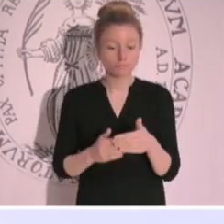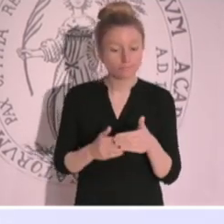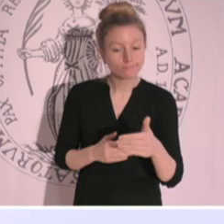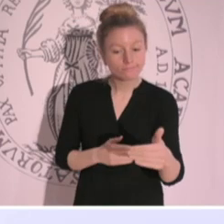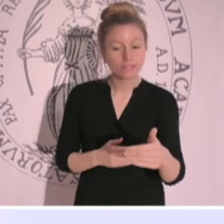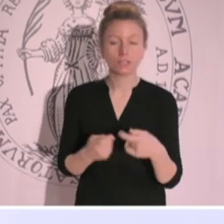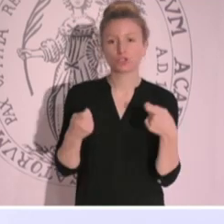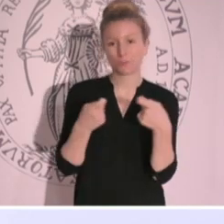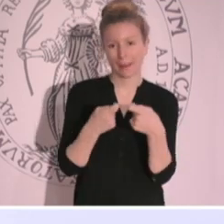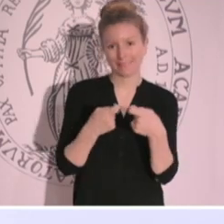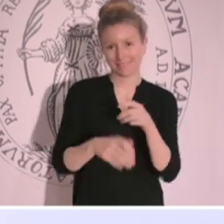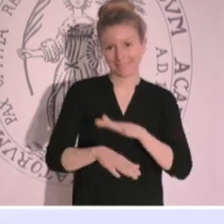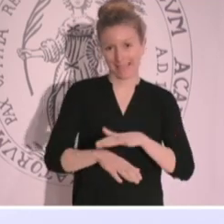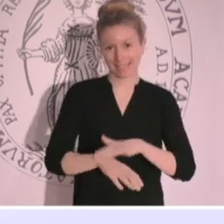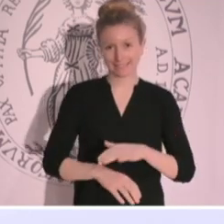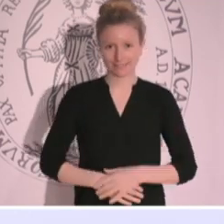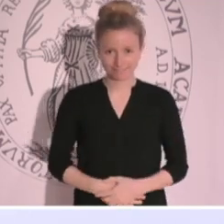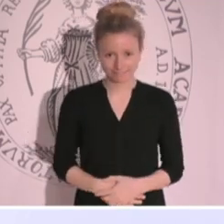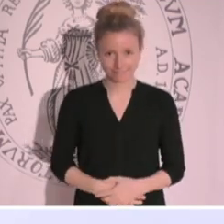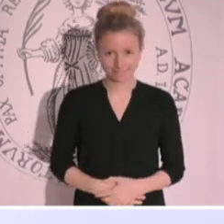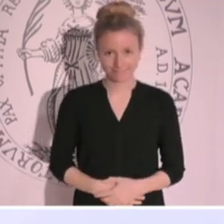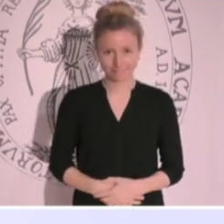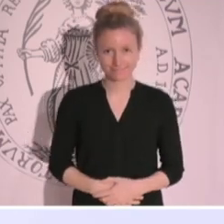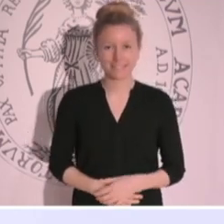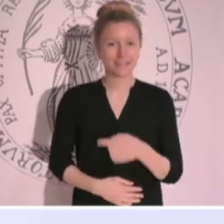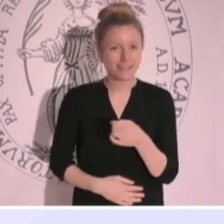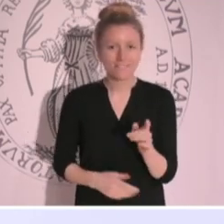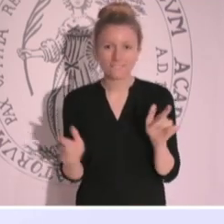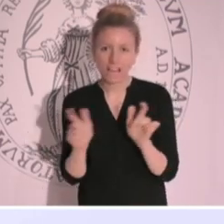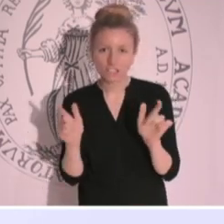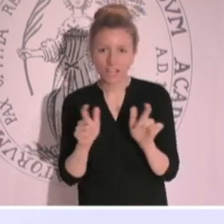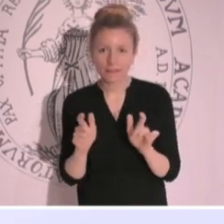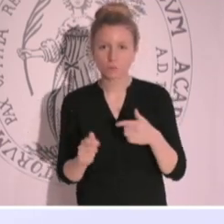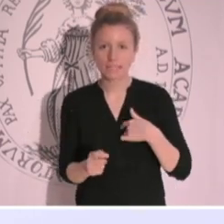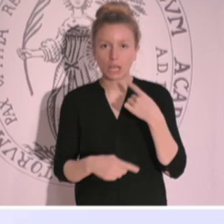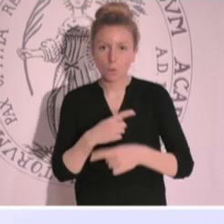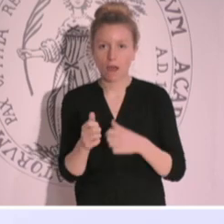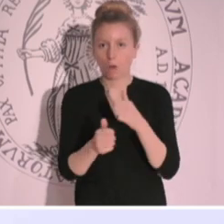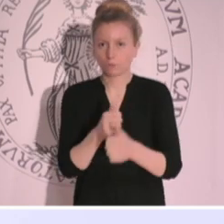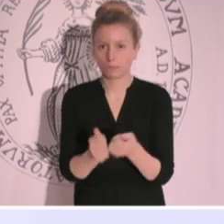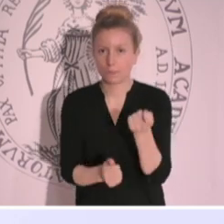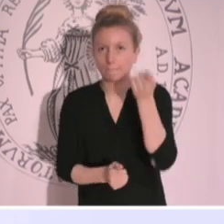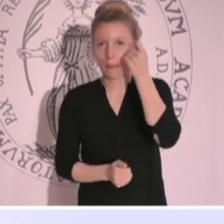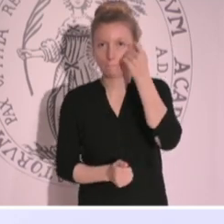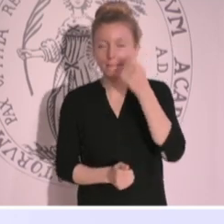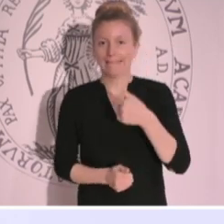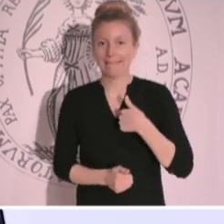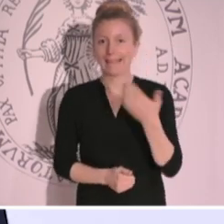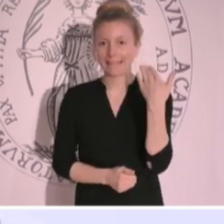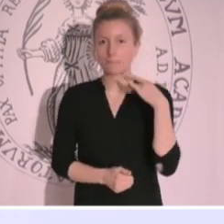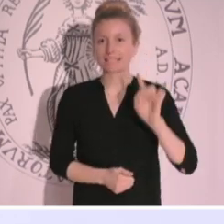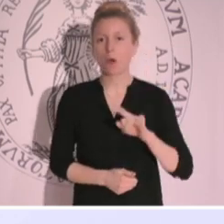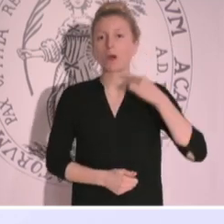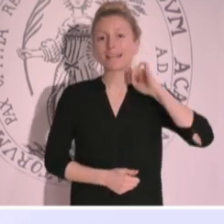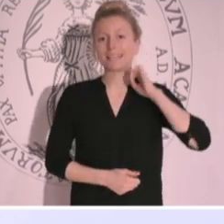Ich muss bei diesen Veranstaltungen immer selbst daran denken, als ich als Erstsemester an der Uni angefangen habe in Kiel. 1993 ist